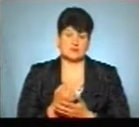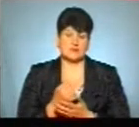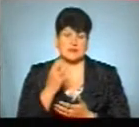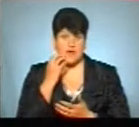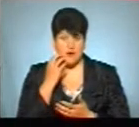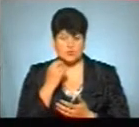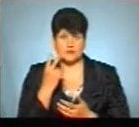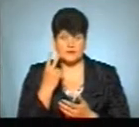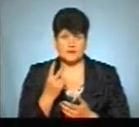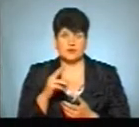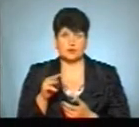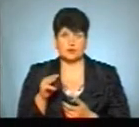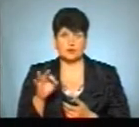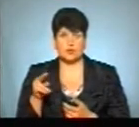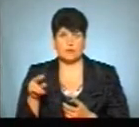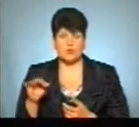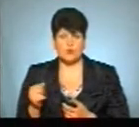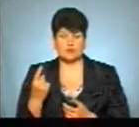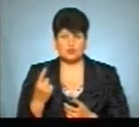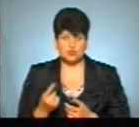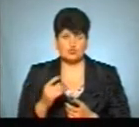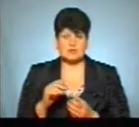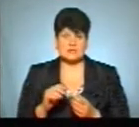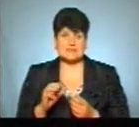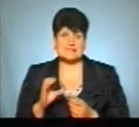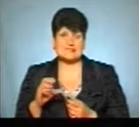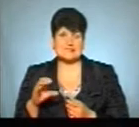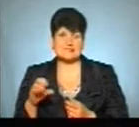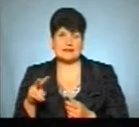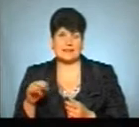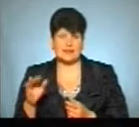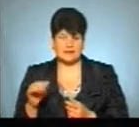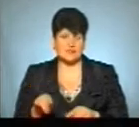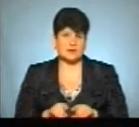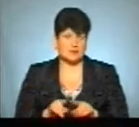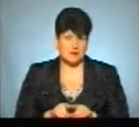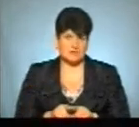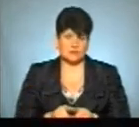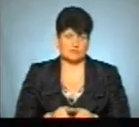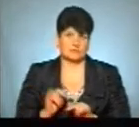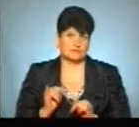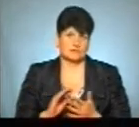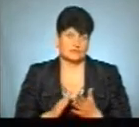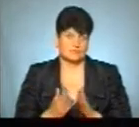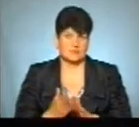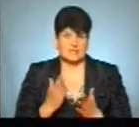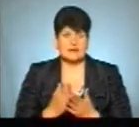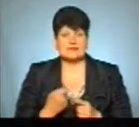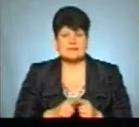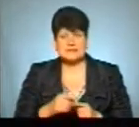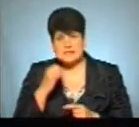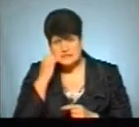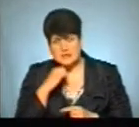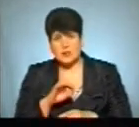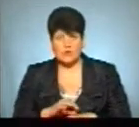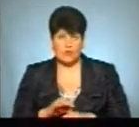дві тополі, сливу, які також вже знаходяться далеко не в блискучому стані. Це дерева старі, вражені,